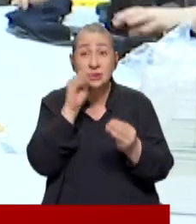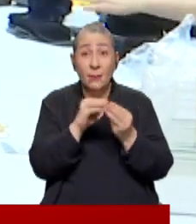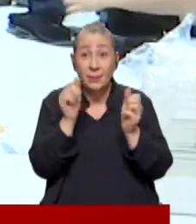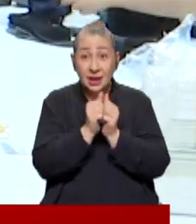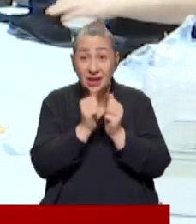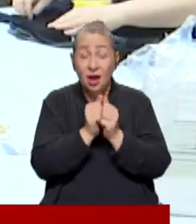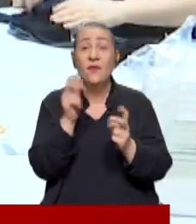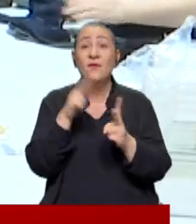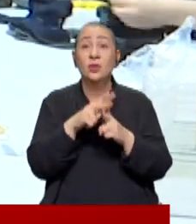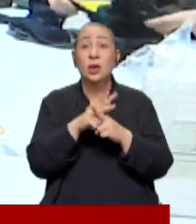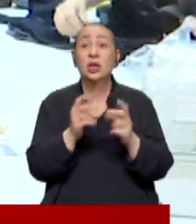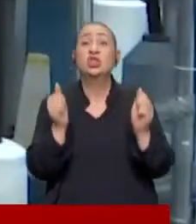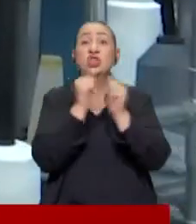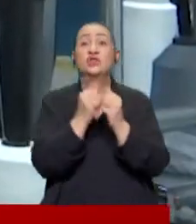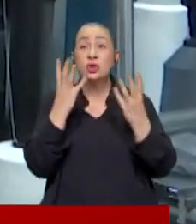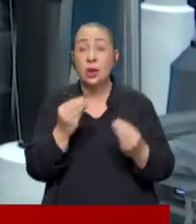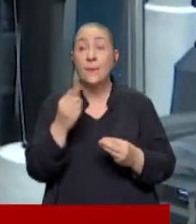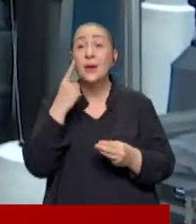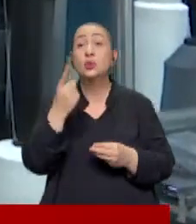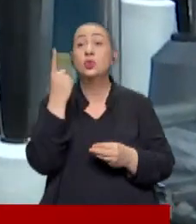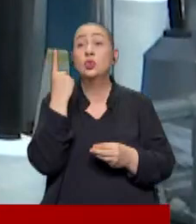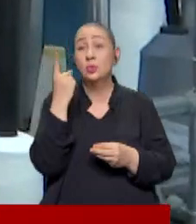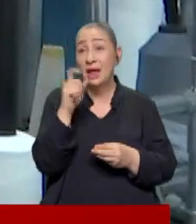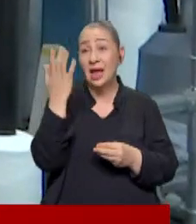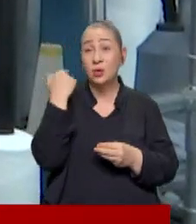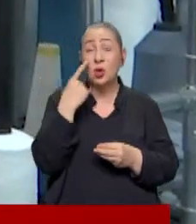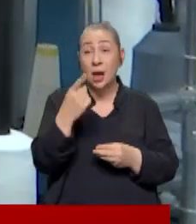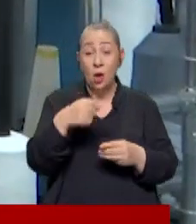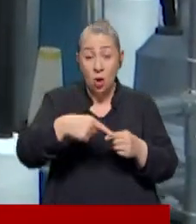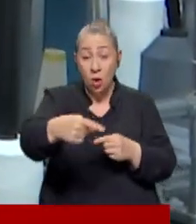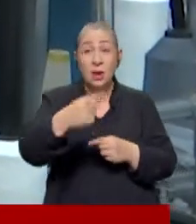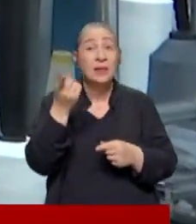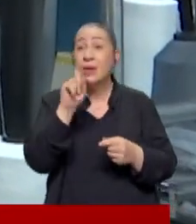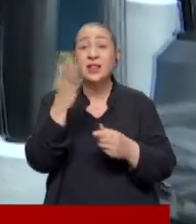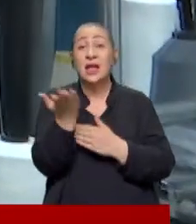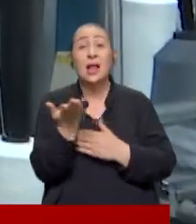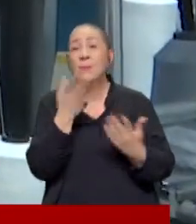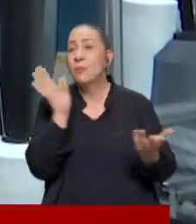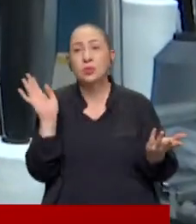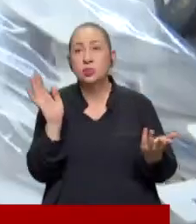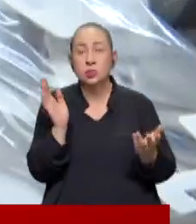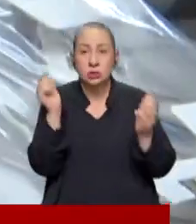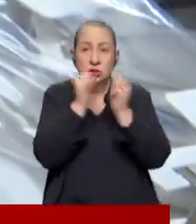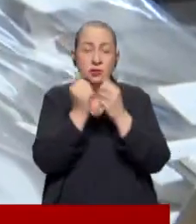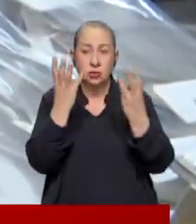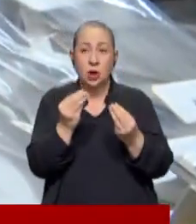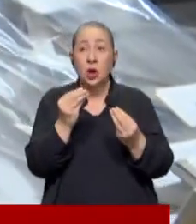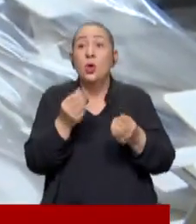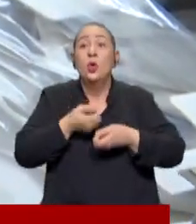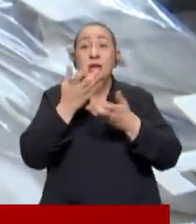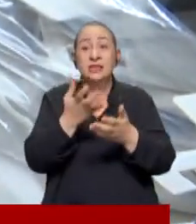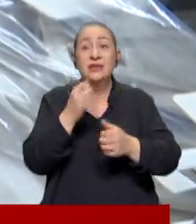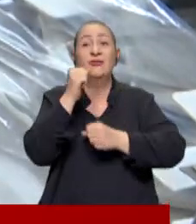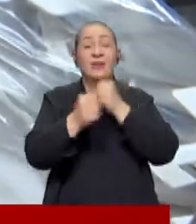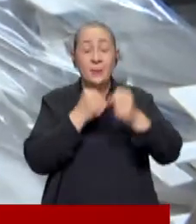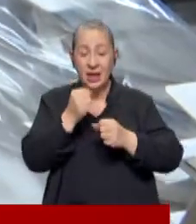de fatura daha da katlanacak. Bakın o dün geçen aya göreydi ama önümüzdeki ayın ne geleceğini biz bilmiyoruz. Katlanacak. Üreticinin,